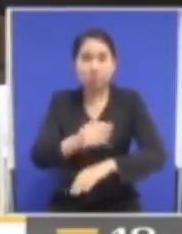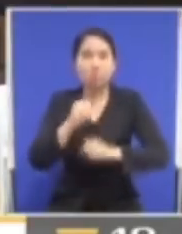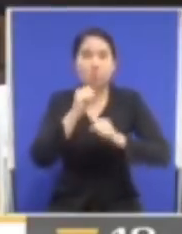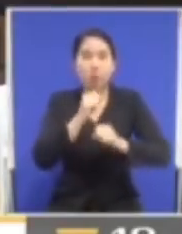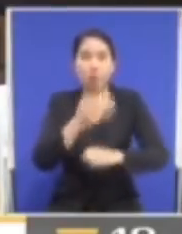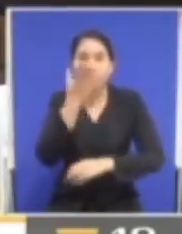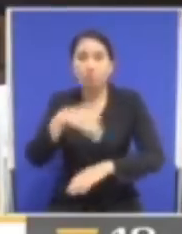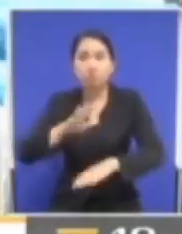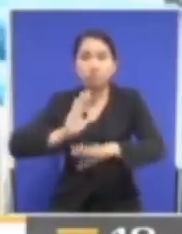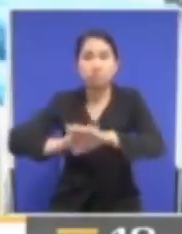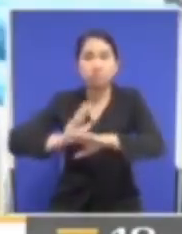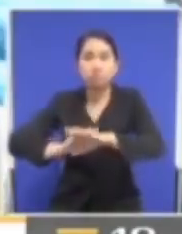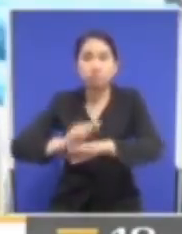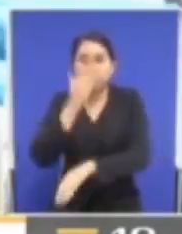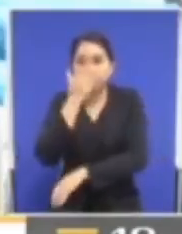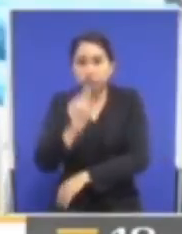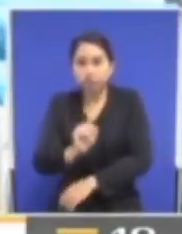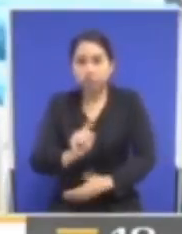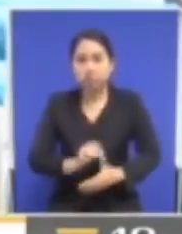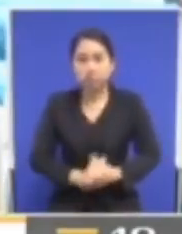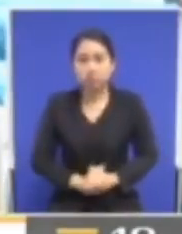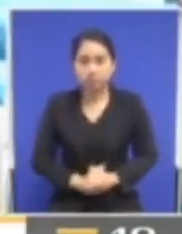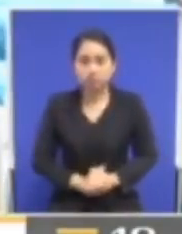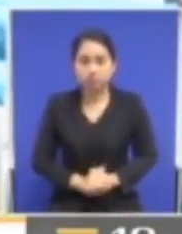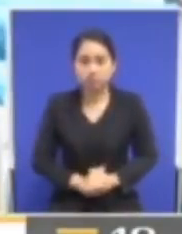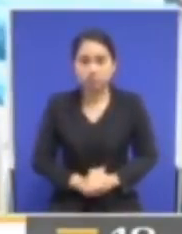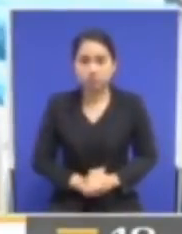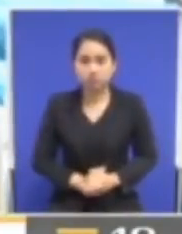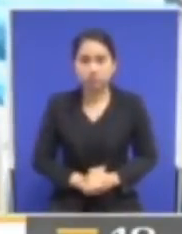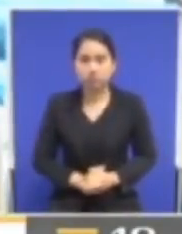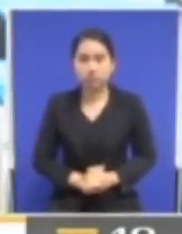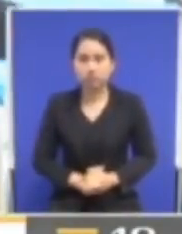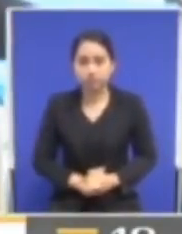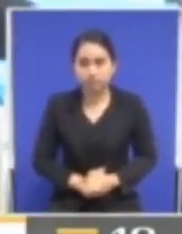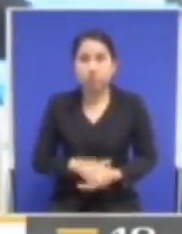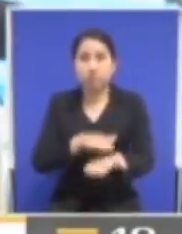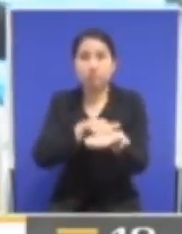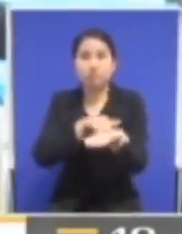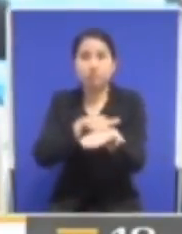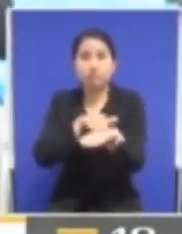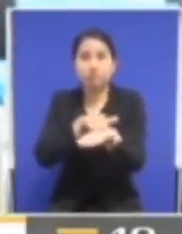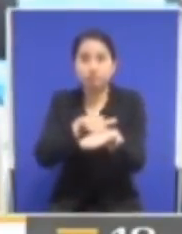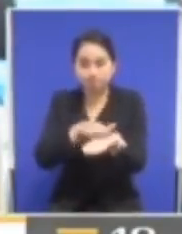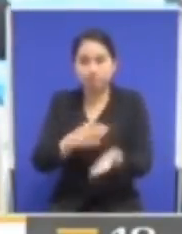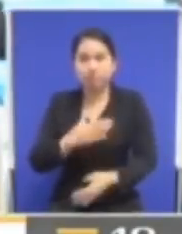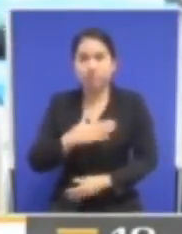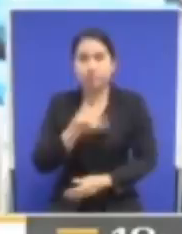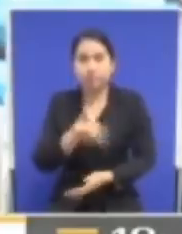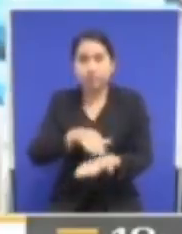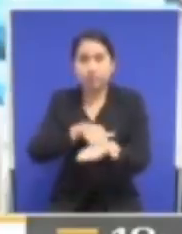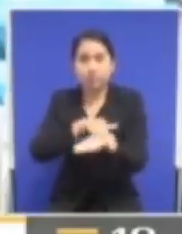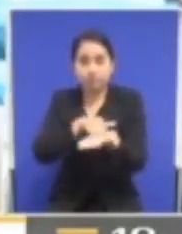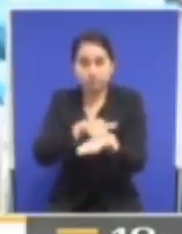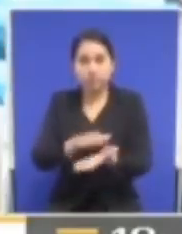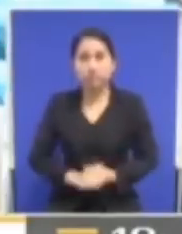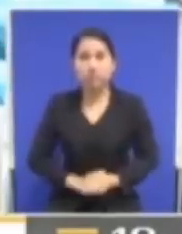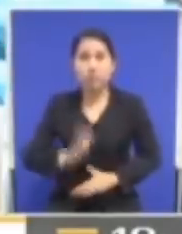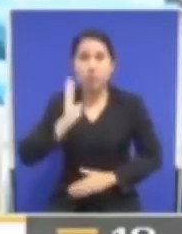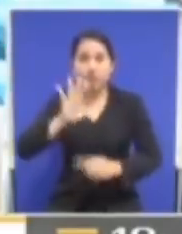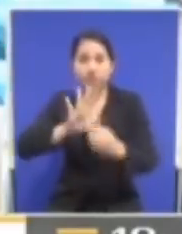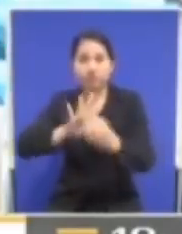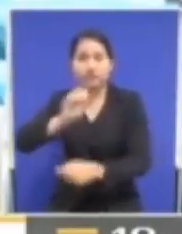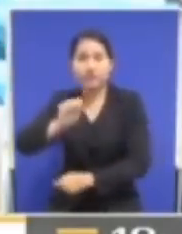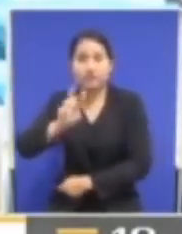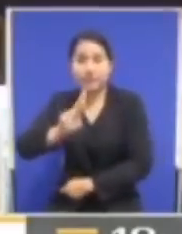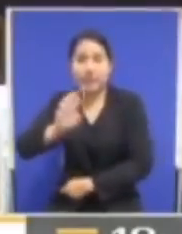นอยู่แล้วแล้วท่านบอกว่าอยู่นอกประเด็น ขอประธานโทษผมวินิจฉัยไปแล้ว ครับ แล้วท่านเสรีก็คงไม่ติดใจอะไรท่าน